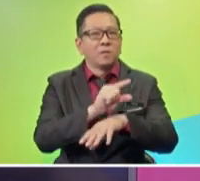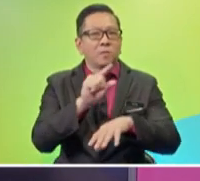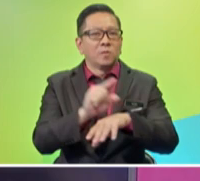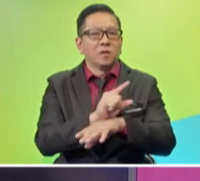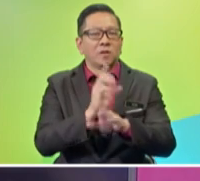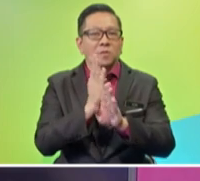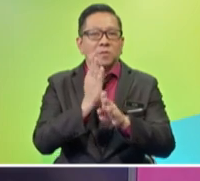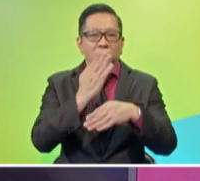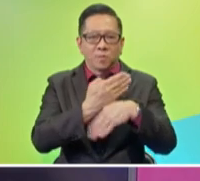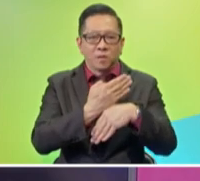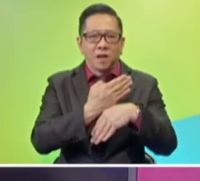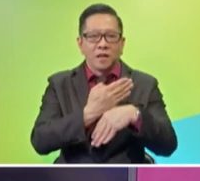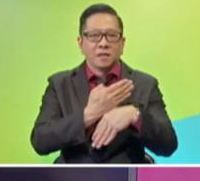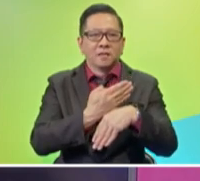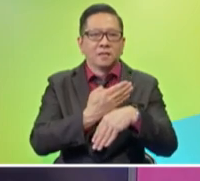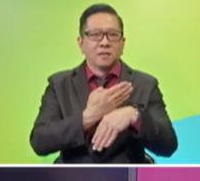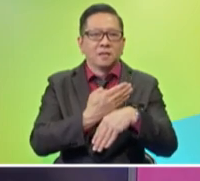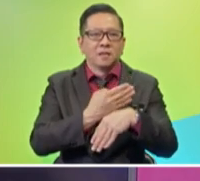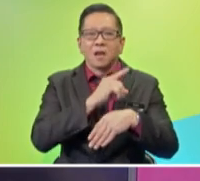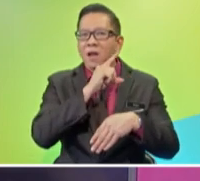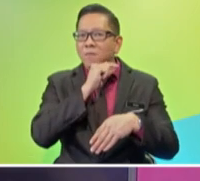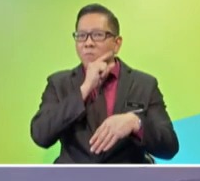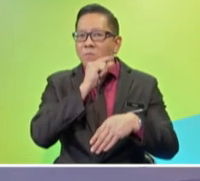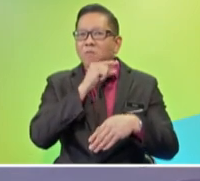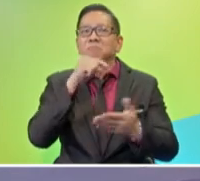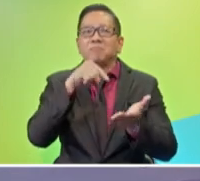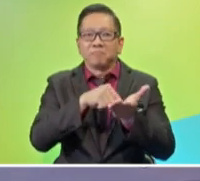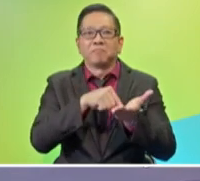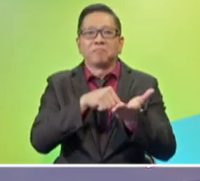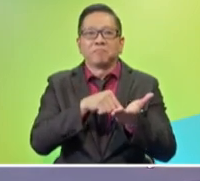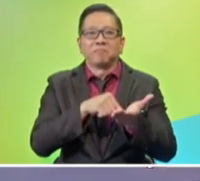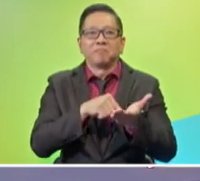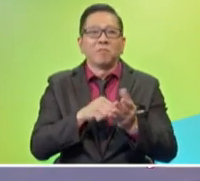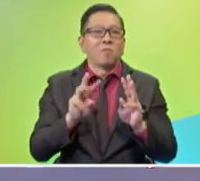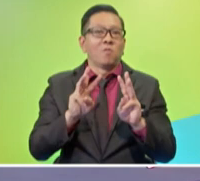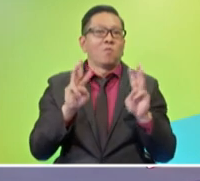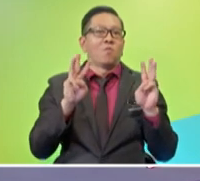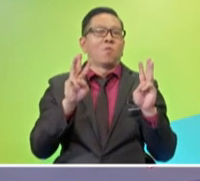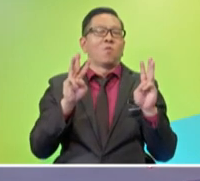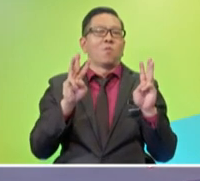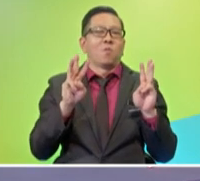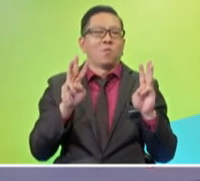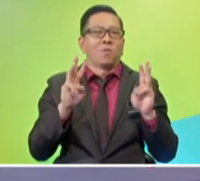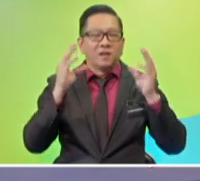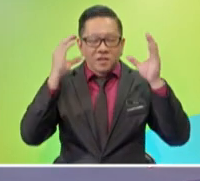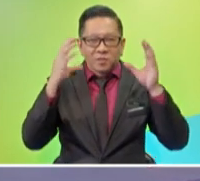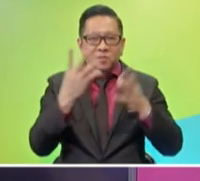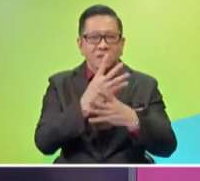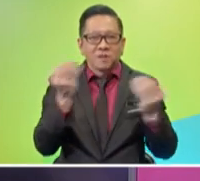gunakan untuk menghasilkan kreativiti seperti ini. Yeay, wah cikgu punya dah siap. Ini saya